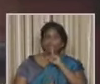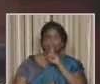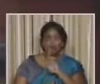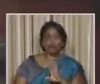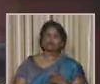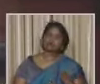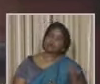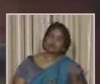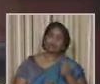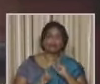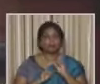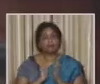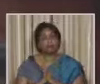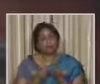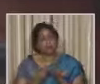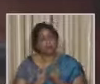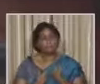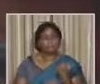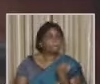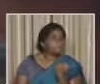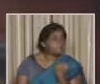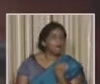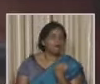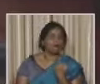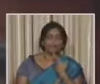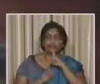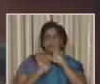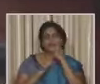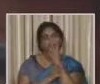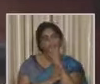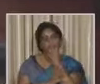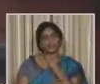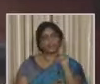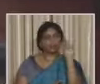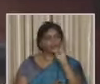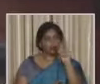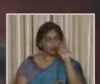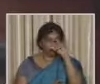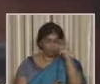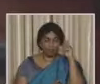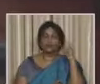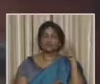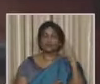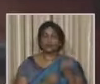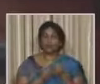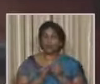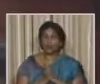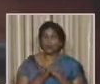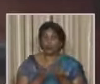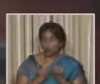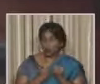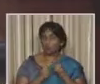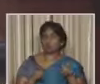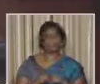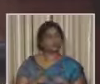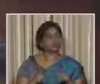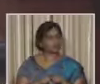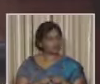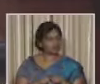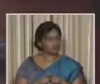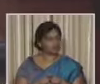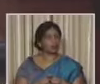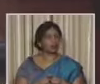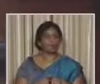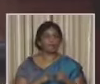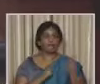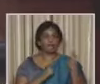அவர் அதனை பாராளுமன்றத்தில் வந்து கூற வேண்டும். ஏன் அவர் அவ்வாறு கூறவில்லை? அவருக்கும் எப்படியாவது பிரதமர் பதவி தேவை, அதிகாரம் தேவை. மைத்ரிபால